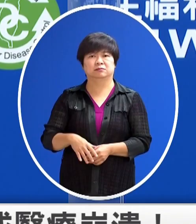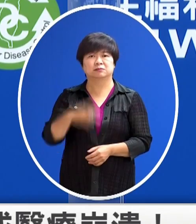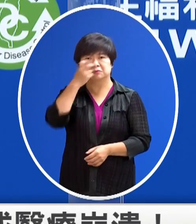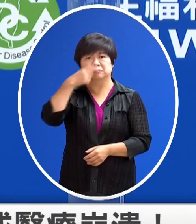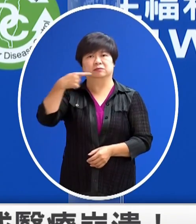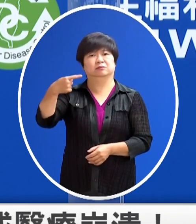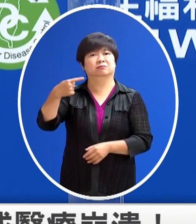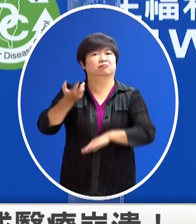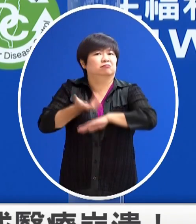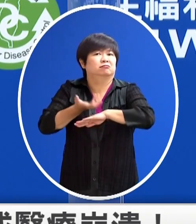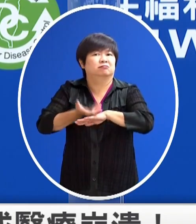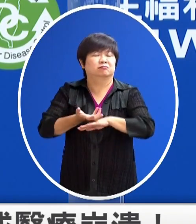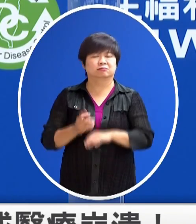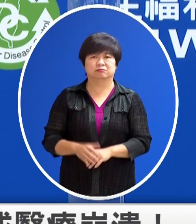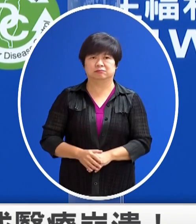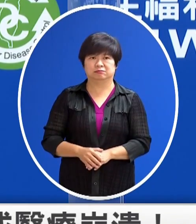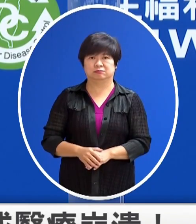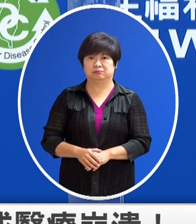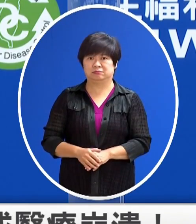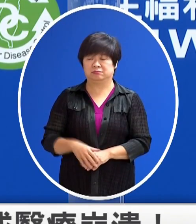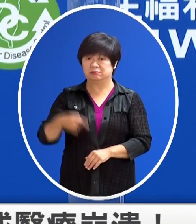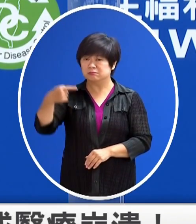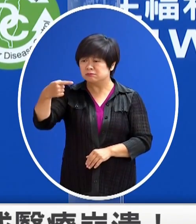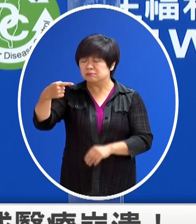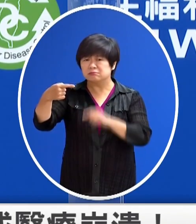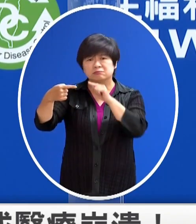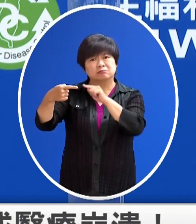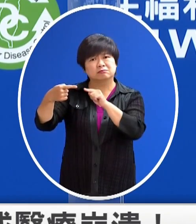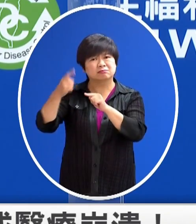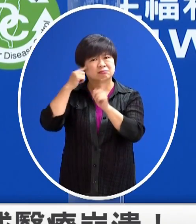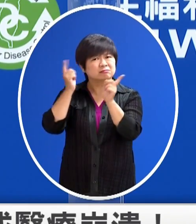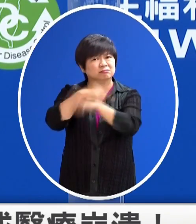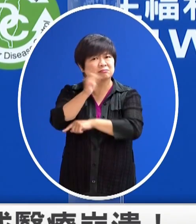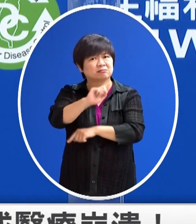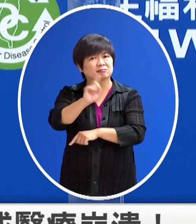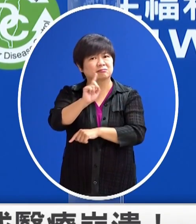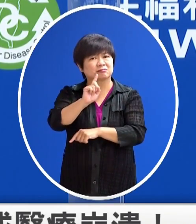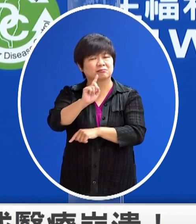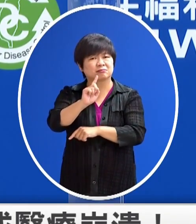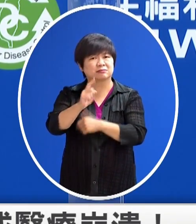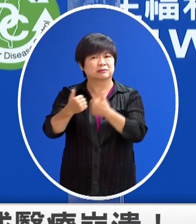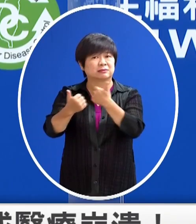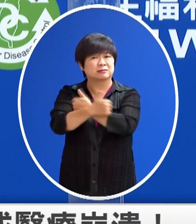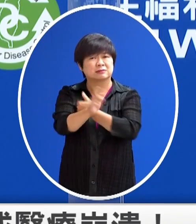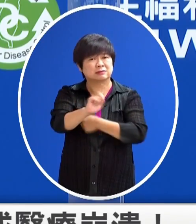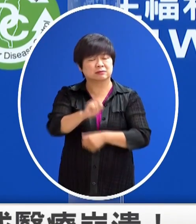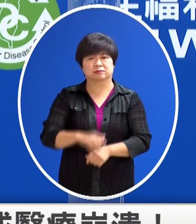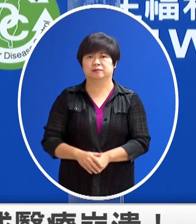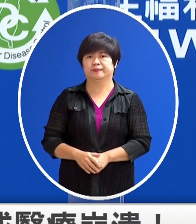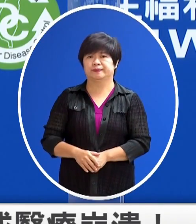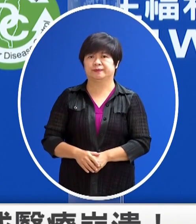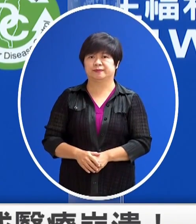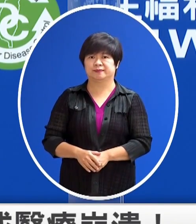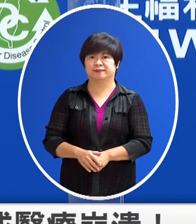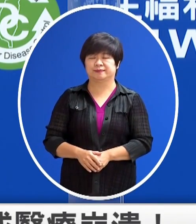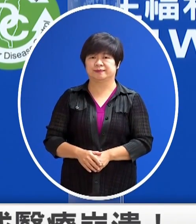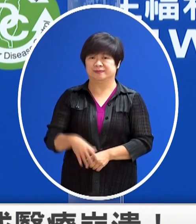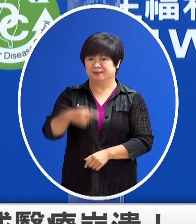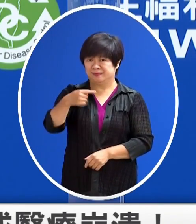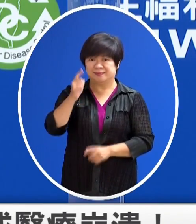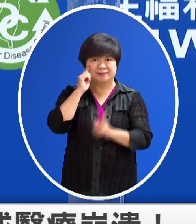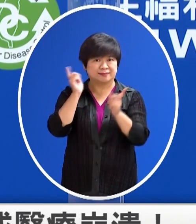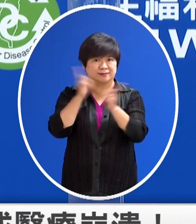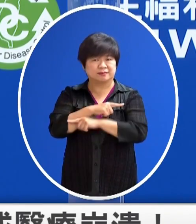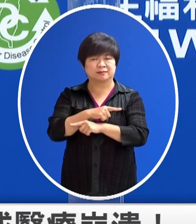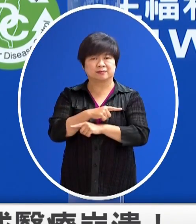心了。可是检验阴性到底是什么？检验阴性代表什么？检验阴性是不是代表你不会